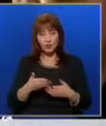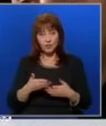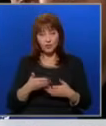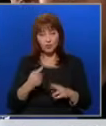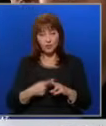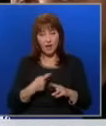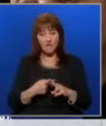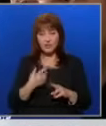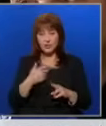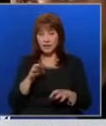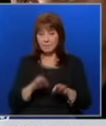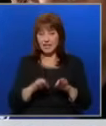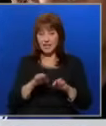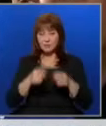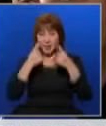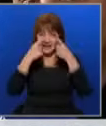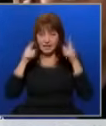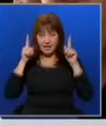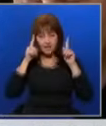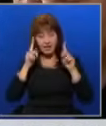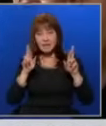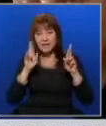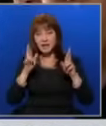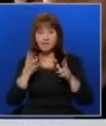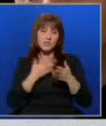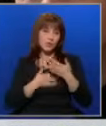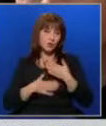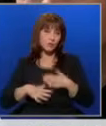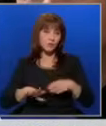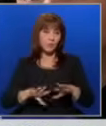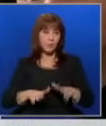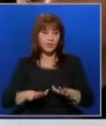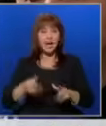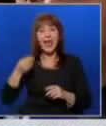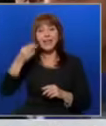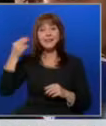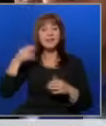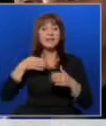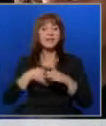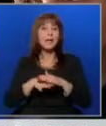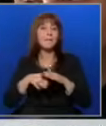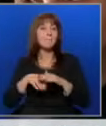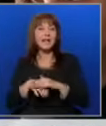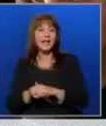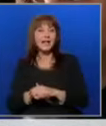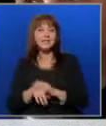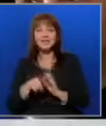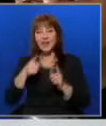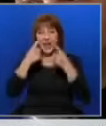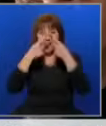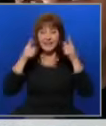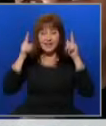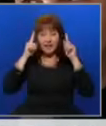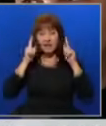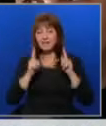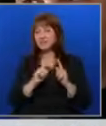Нидерландия. Надявам се да се успокои положението там след изборите, защото темата за миграцията, която в Нидерландия